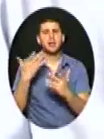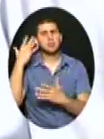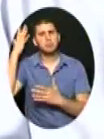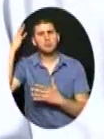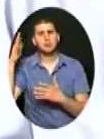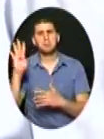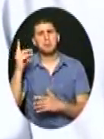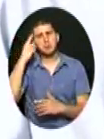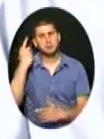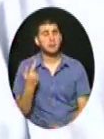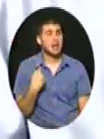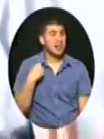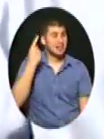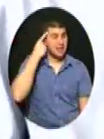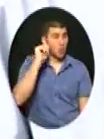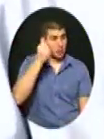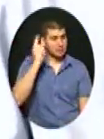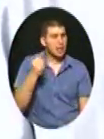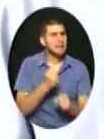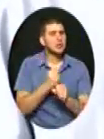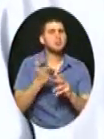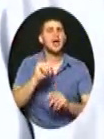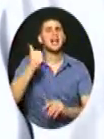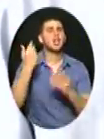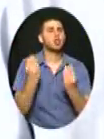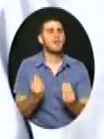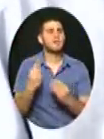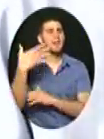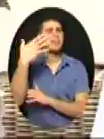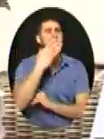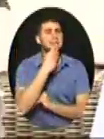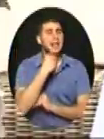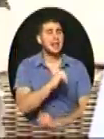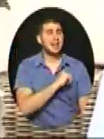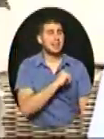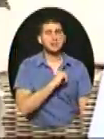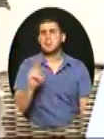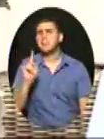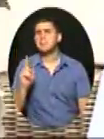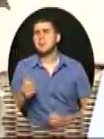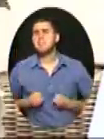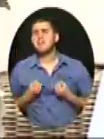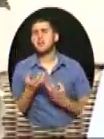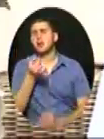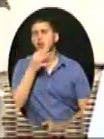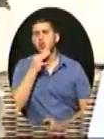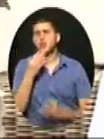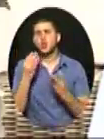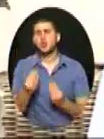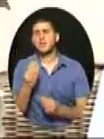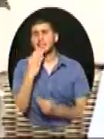נתניהו למיתב ידית קודם כל צריך לעשות מה שהכי טוב למדינת ישראל האינטרס העליון מט טוב יותר טובת